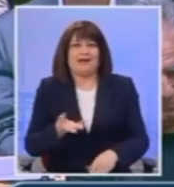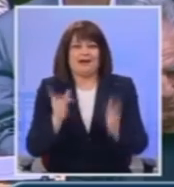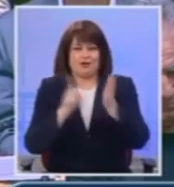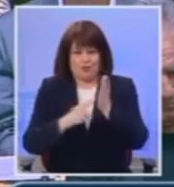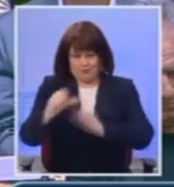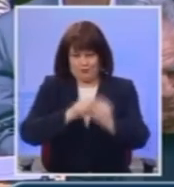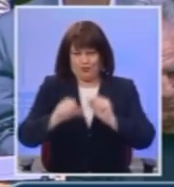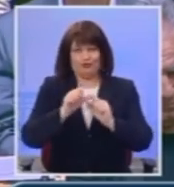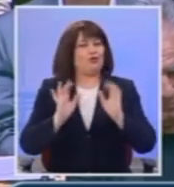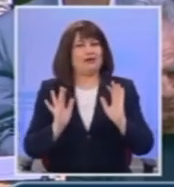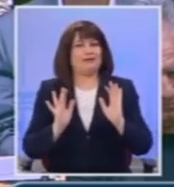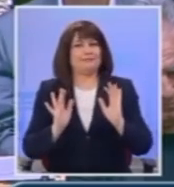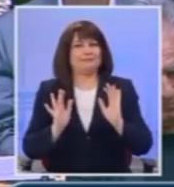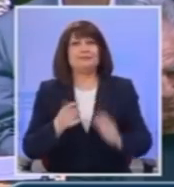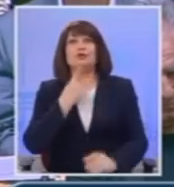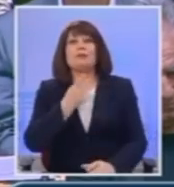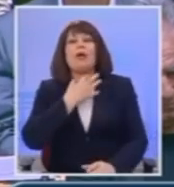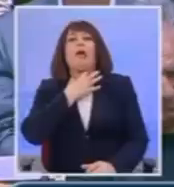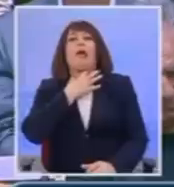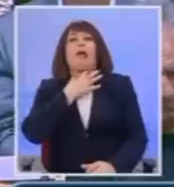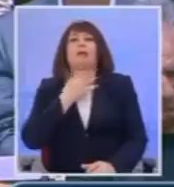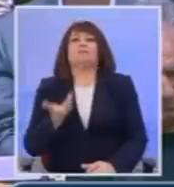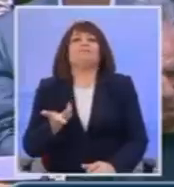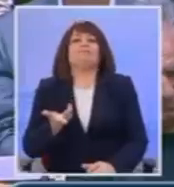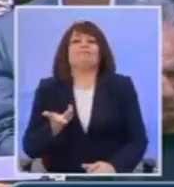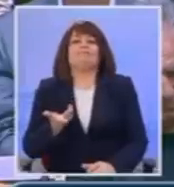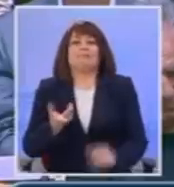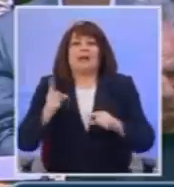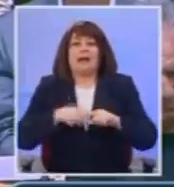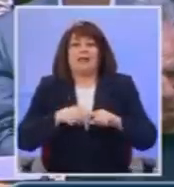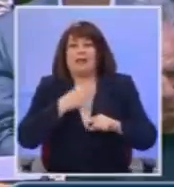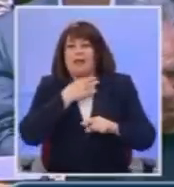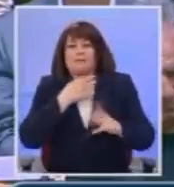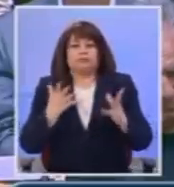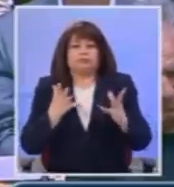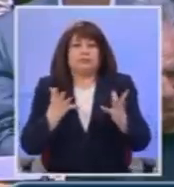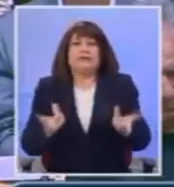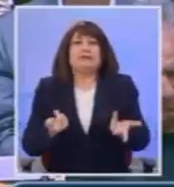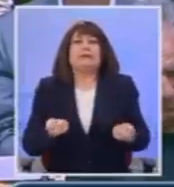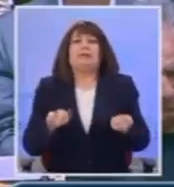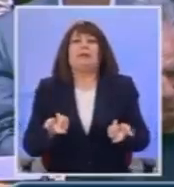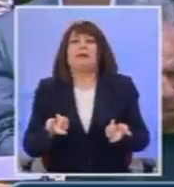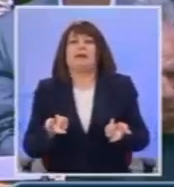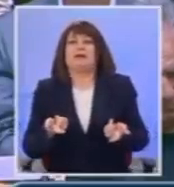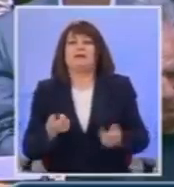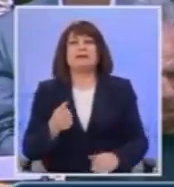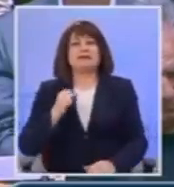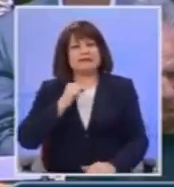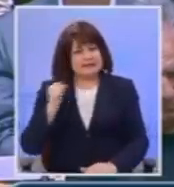αλλάζει ο υπεύθυνος. Είναι το ασφιχτικό πλαίσιο που έχουμε δημιουργήσει σε αυτή τη χώρα. Ότι υπάρχει μια